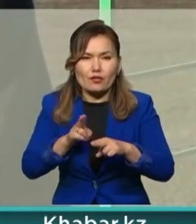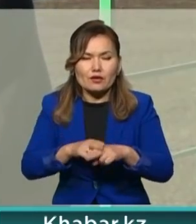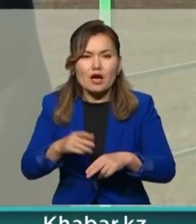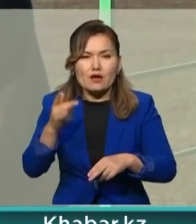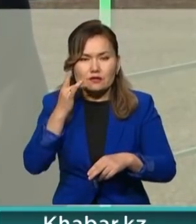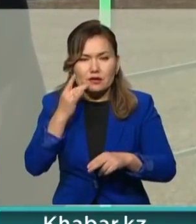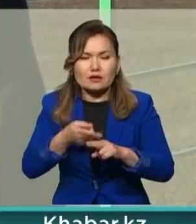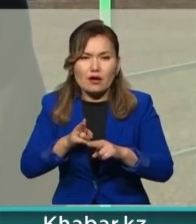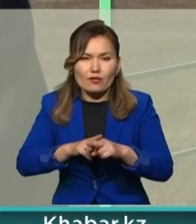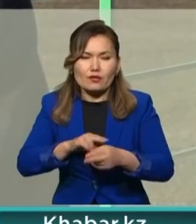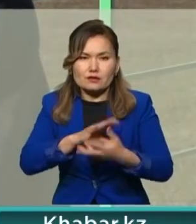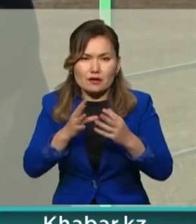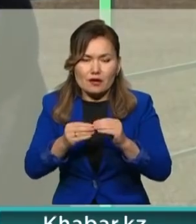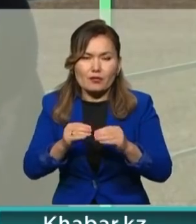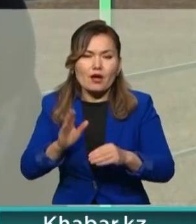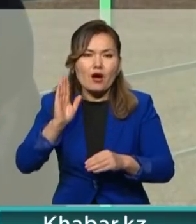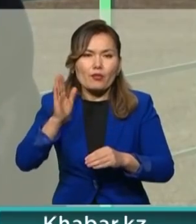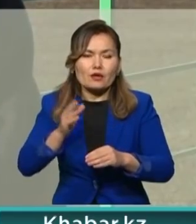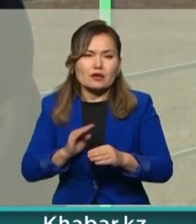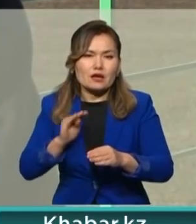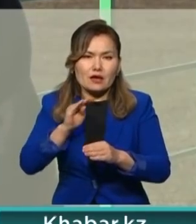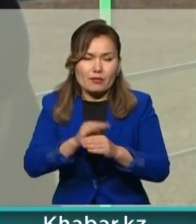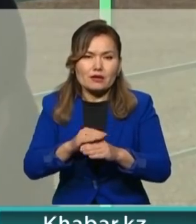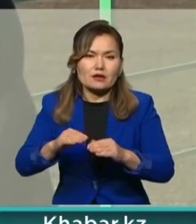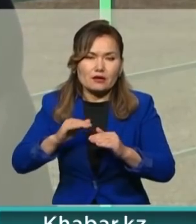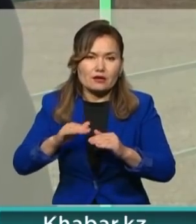жаңағы қосымша снарядтар қойылып, шұғылданушыларға да